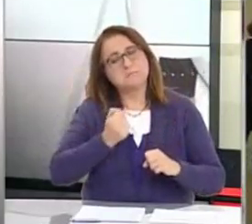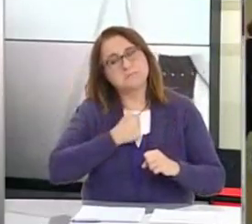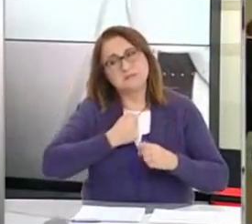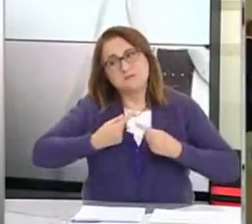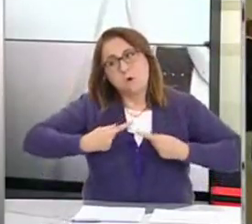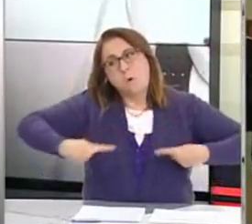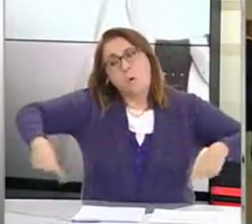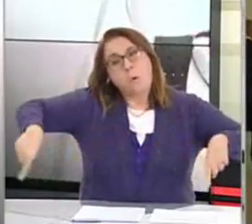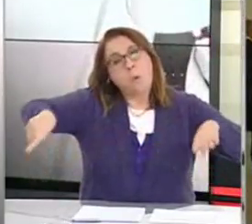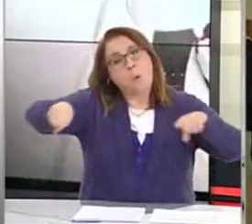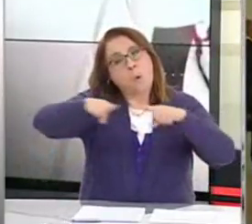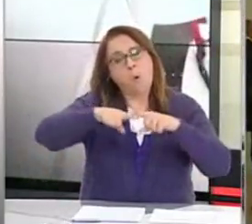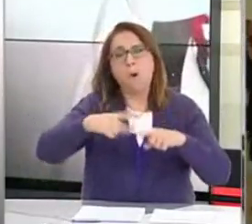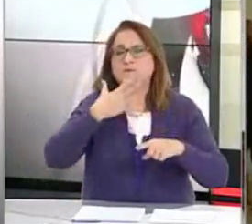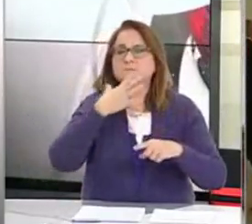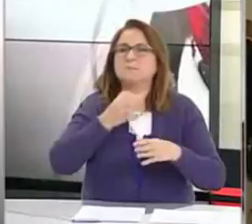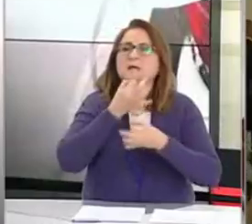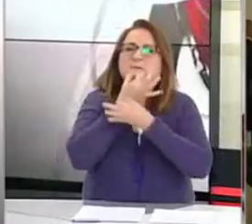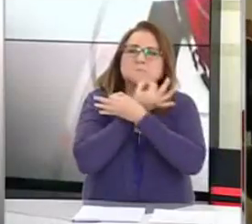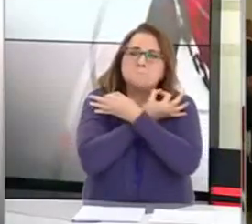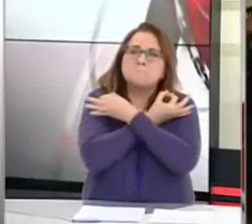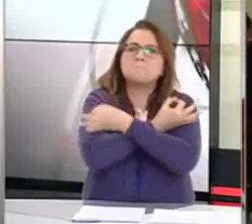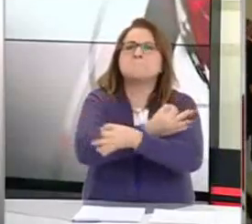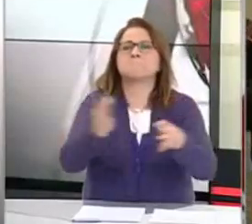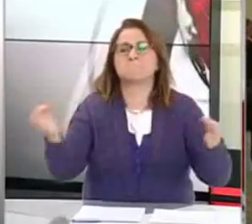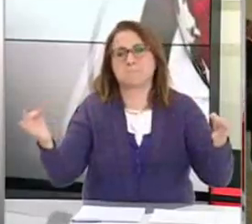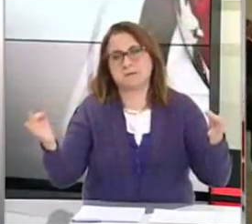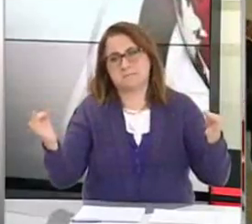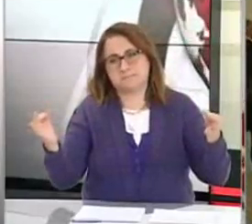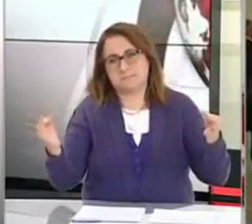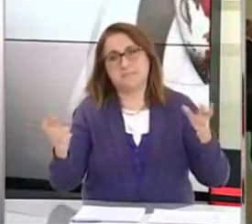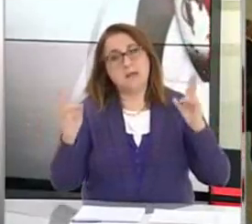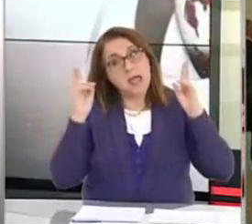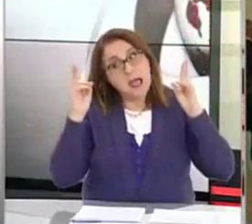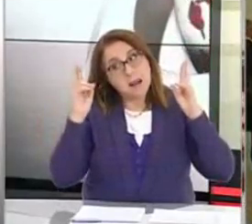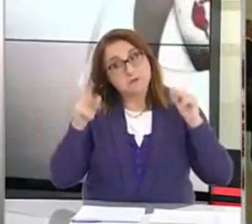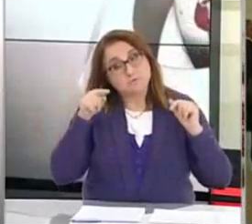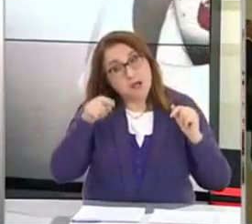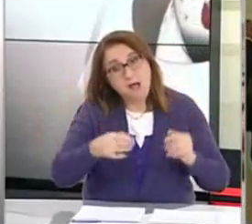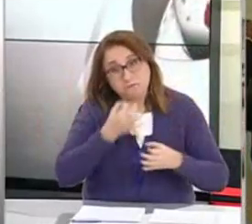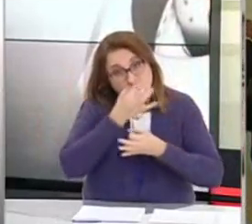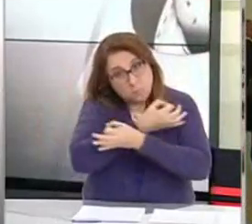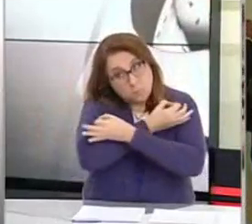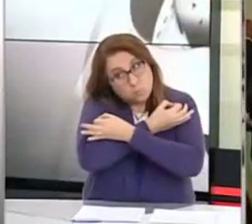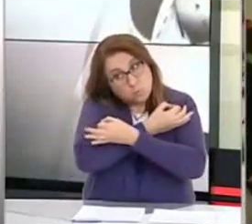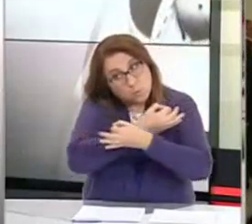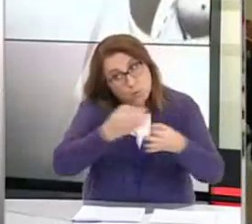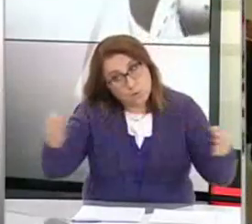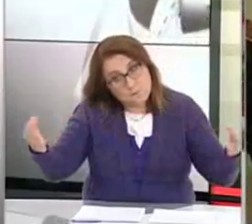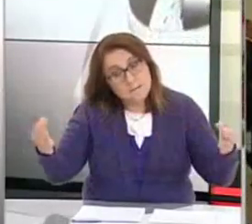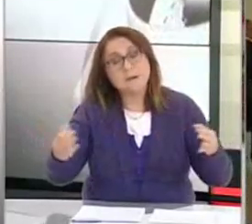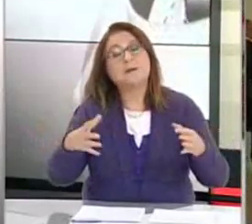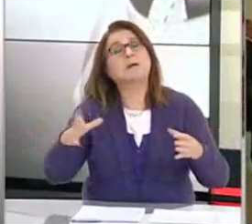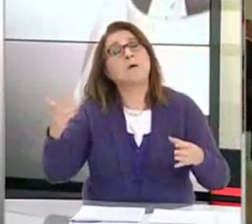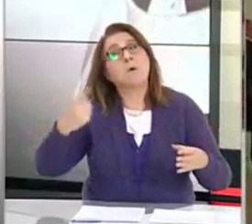σημαντικό μήνυμα και ας ευχηθούμε αυτό το μήνυμα να το ακούσουν όλοι, γιατί επαναλαμβάνω, σε αυτή την